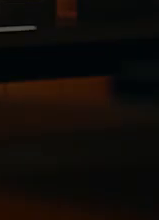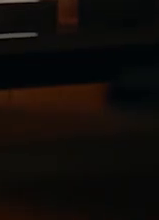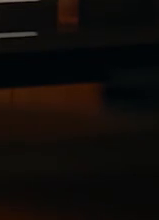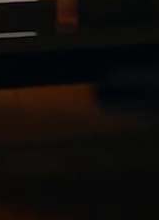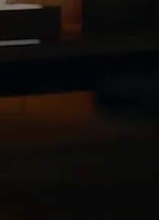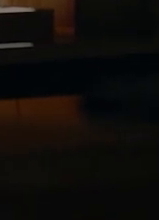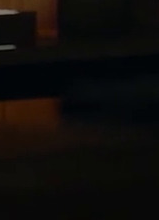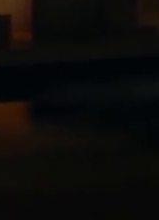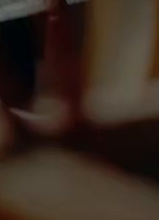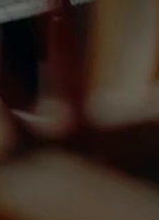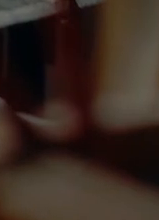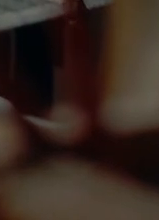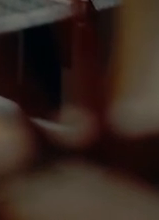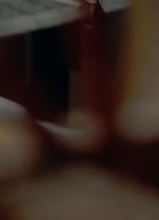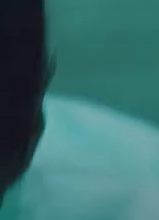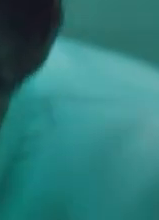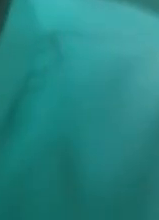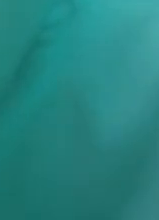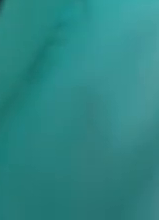야근을 하는 날도 있겠죠.